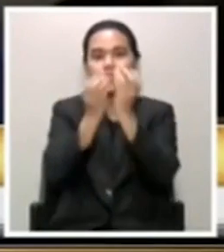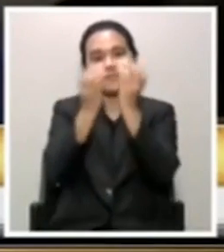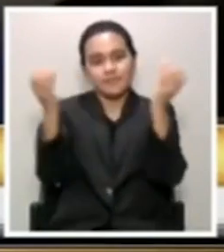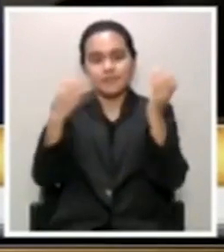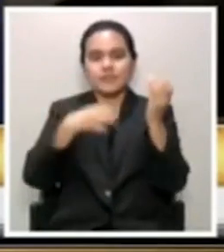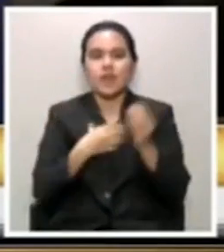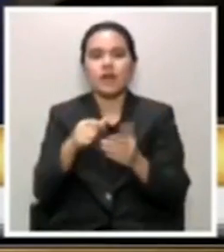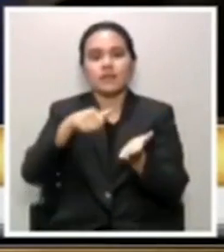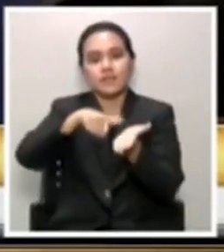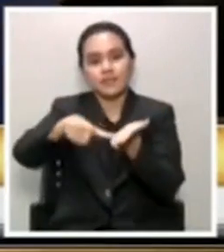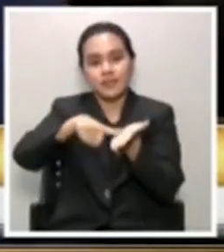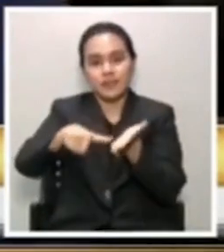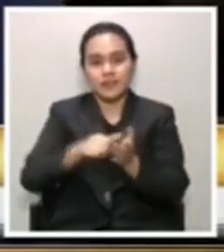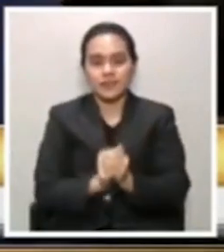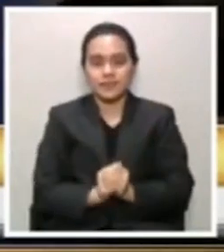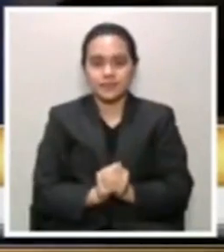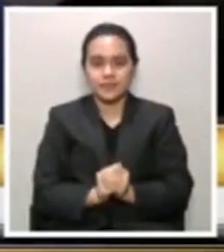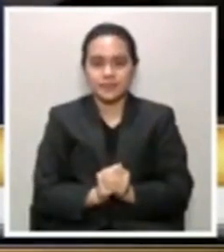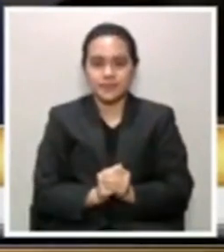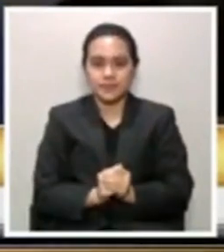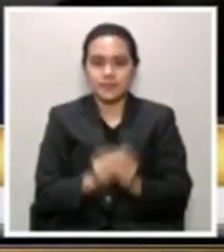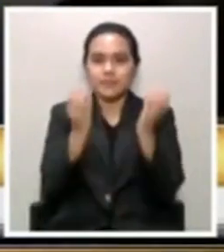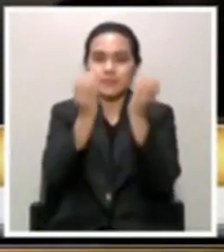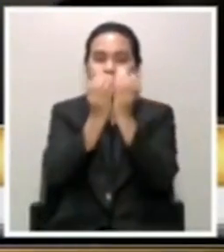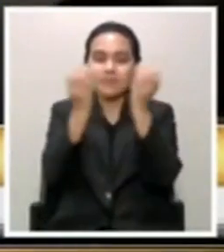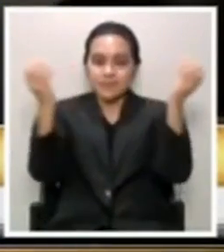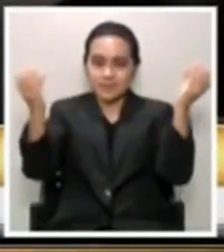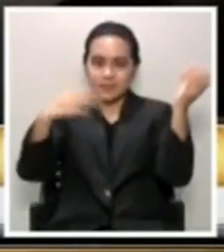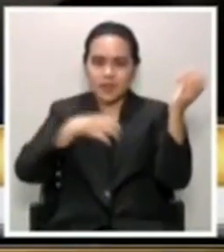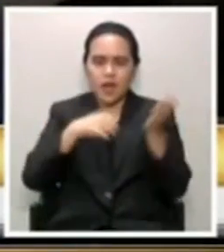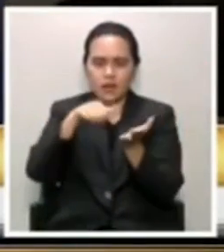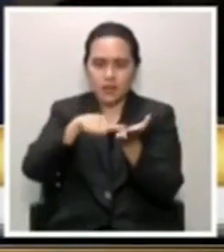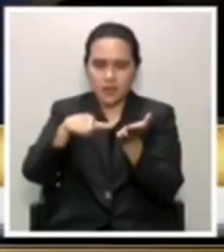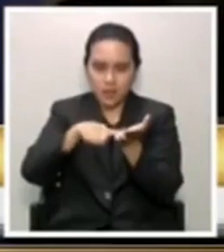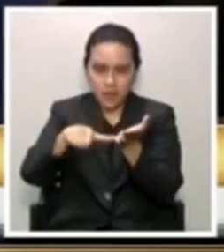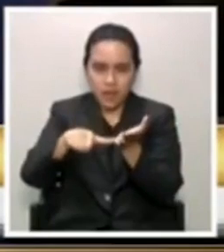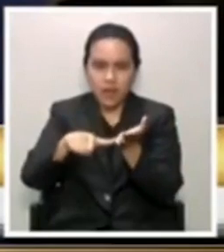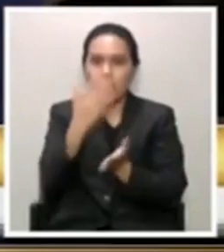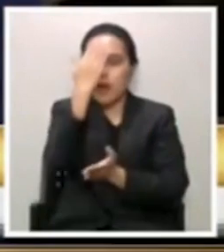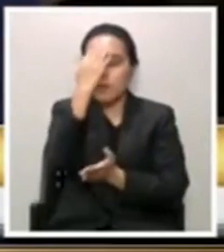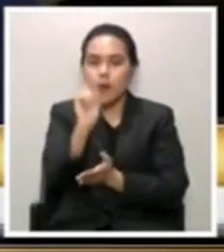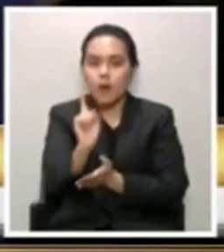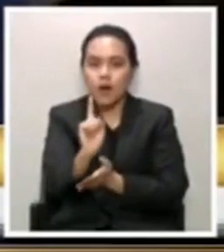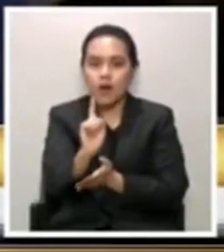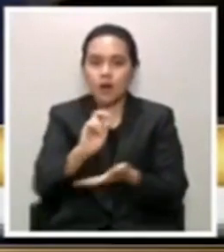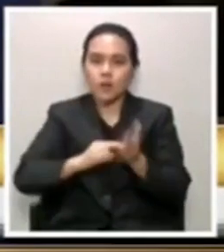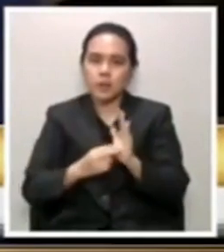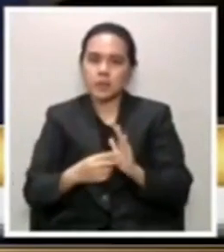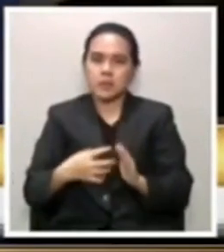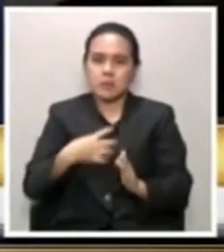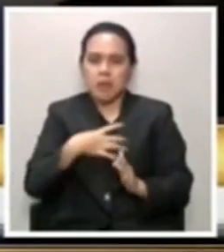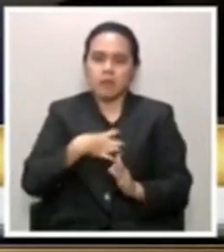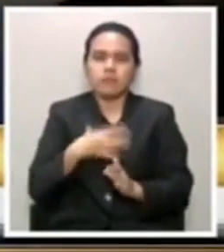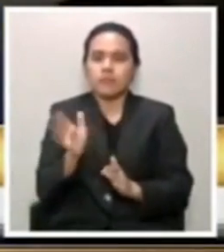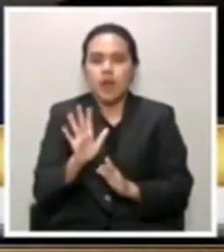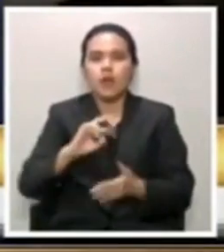ครับเริ่มต้นจากความปรารถนาที่ต้องการให้มีการแก้รัฐธรรมนูญไม่ได้เริ่มต้นจากความไม่อยากให้แก้รัฐธร